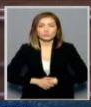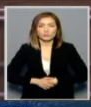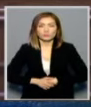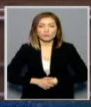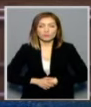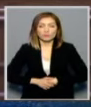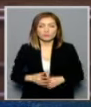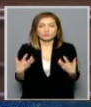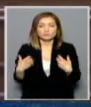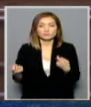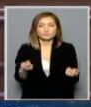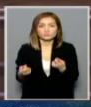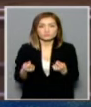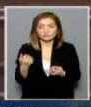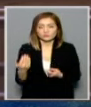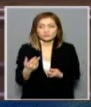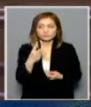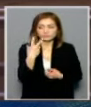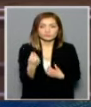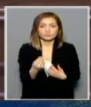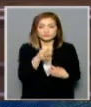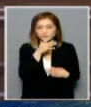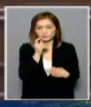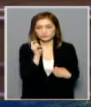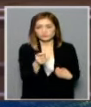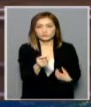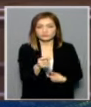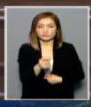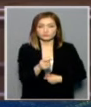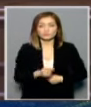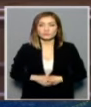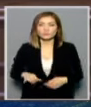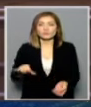Денсаулық сақтау басқармасы екі күндік мерзім ішінде